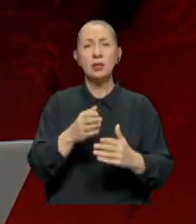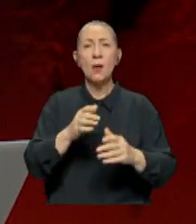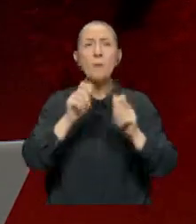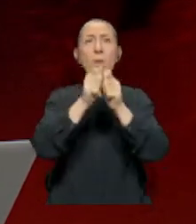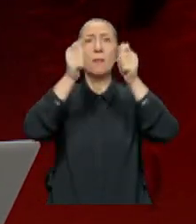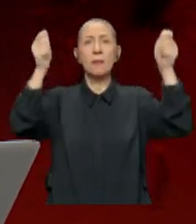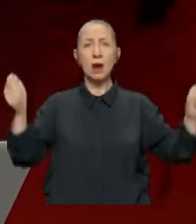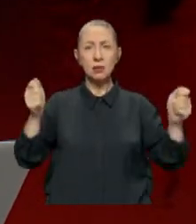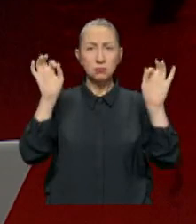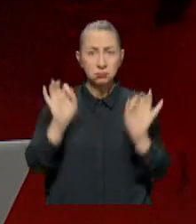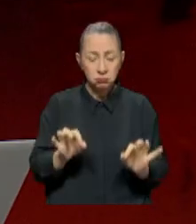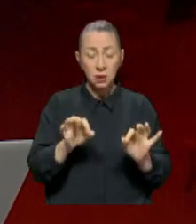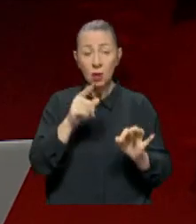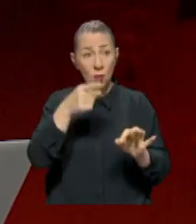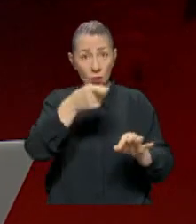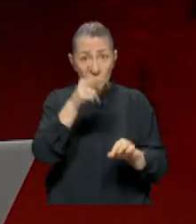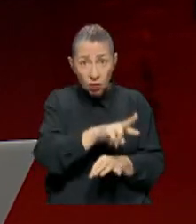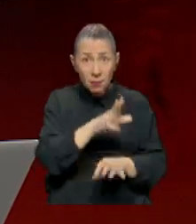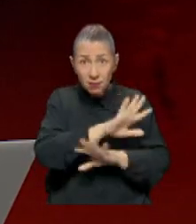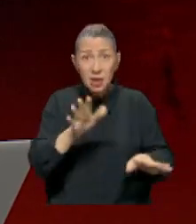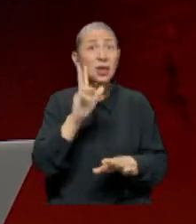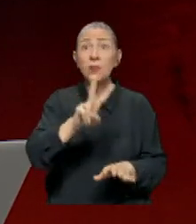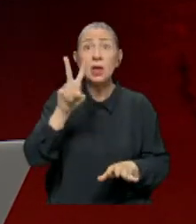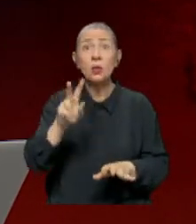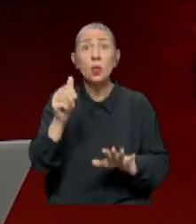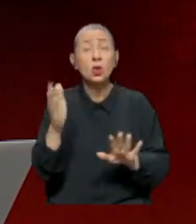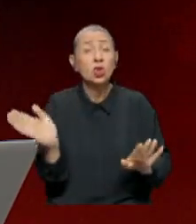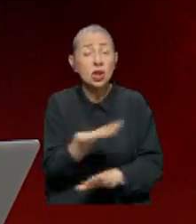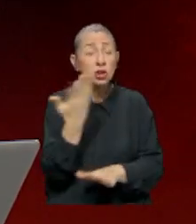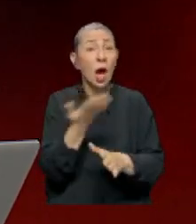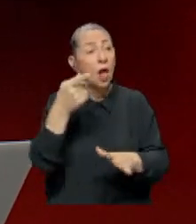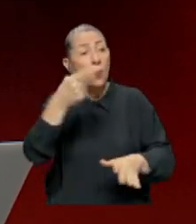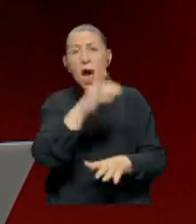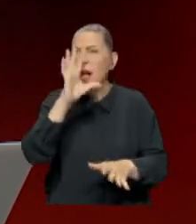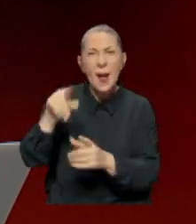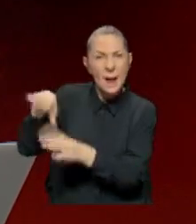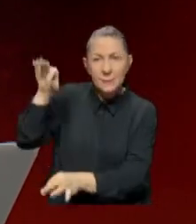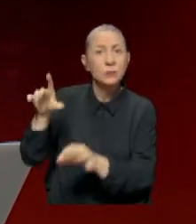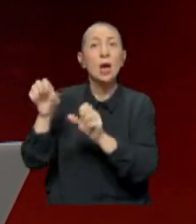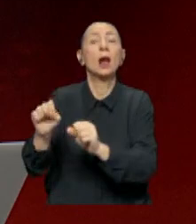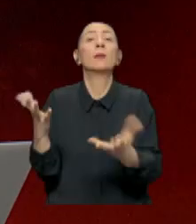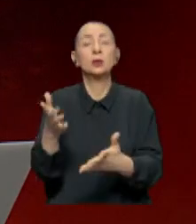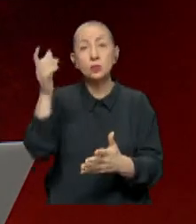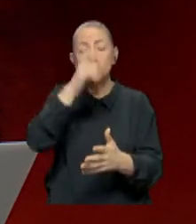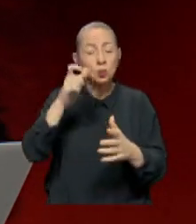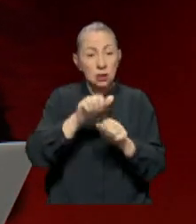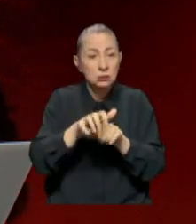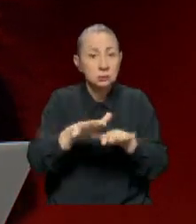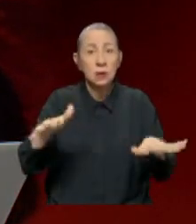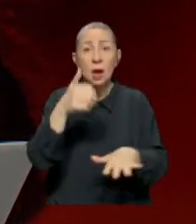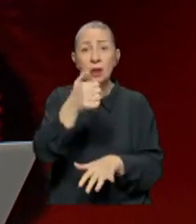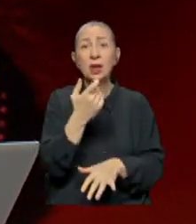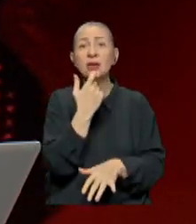yükseldi. Zira suikastin üzerinden 22 gün geçti, tetikçi yakalanamadı. Tüm Türkiye'de infial yaratan